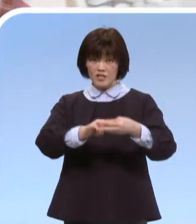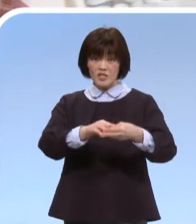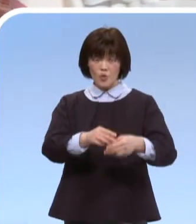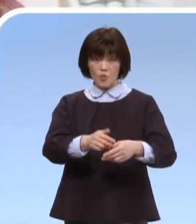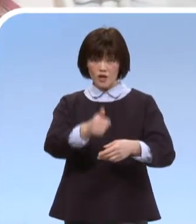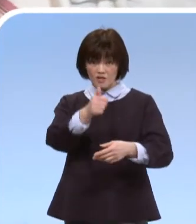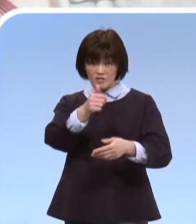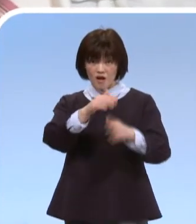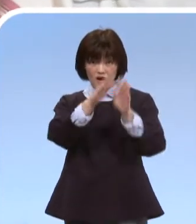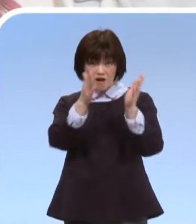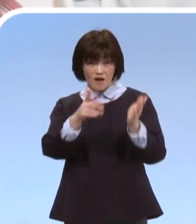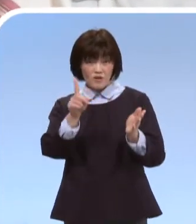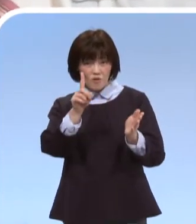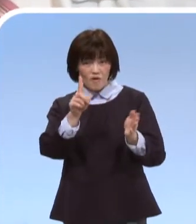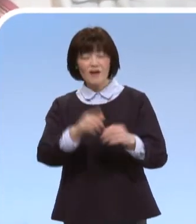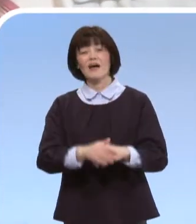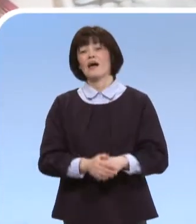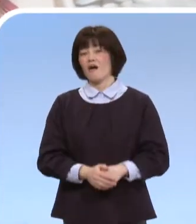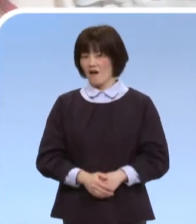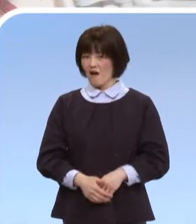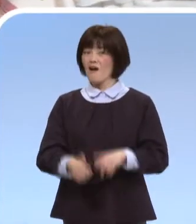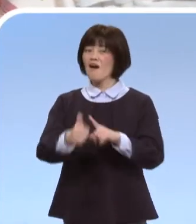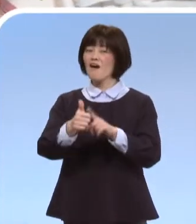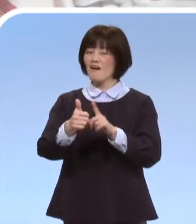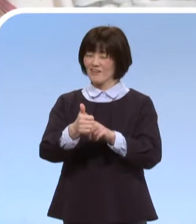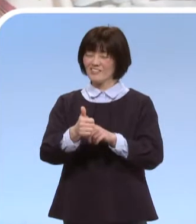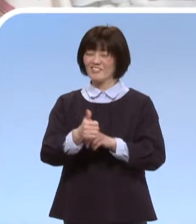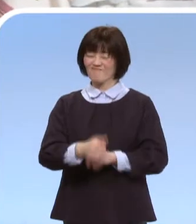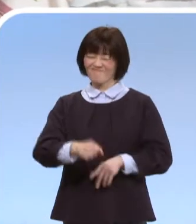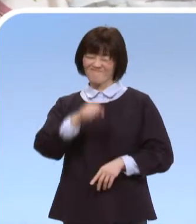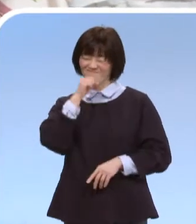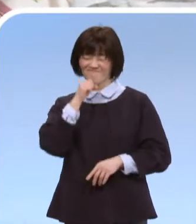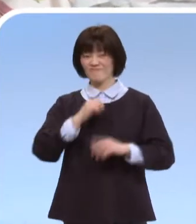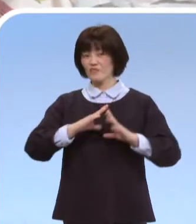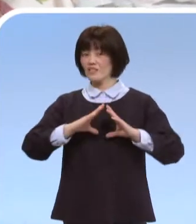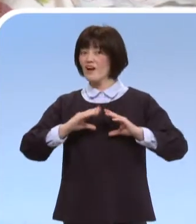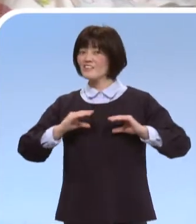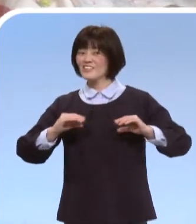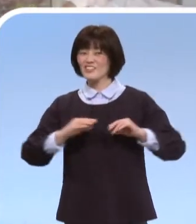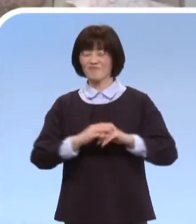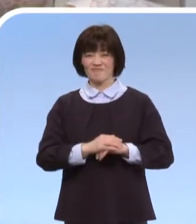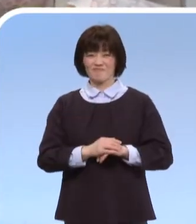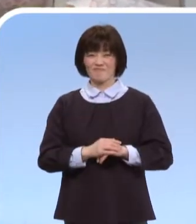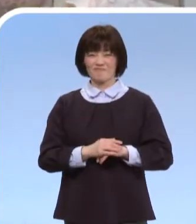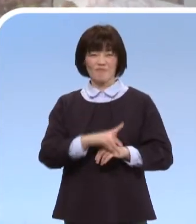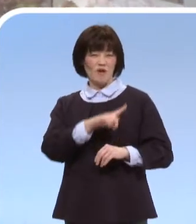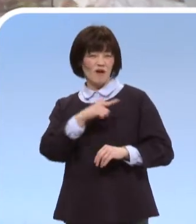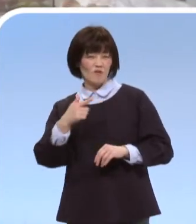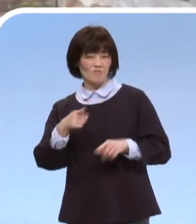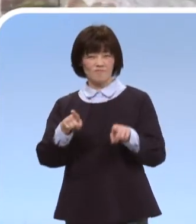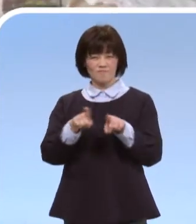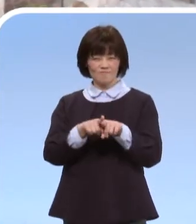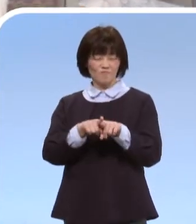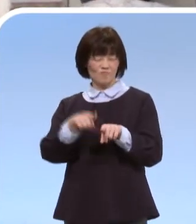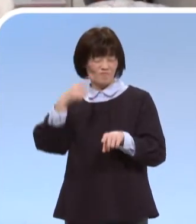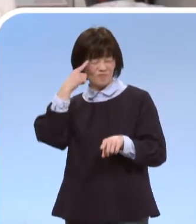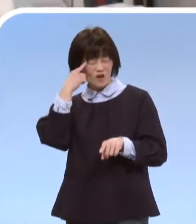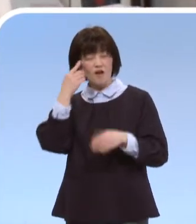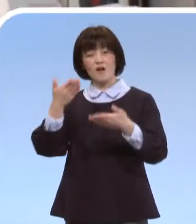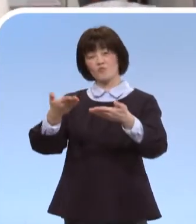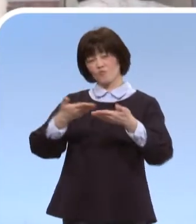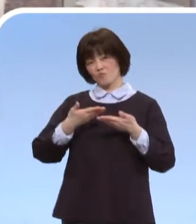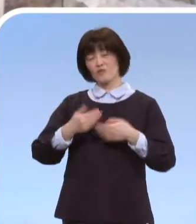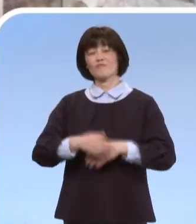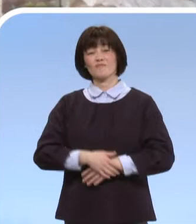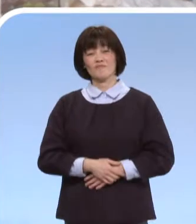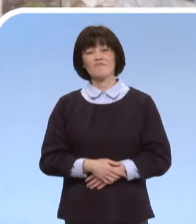うですか。 お人がいい英雄っていうとこでしちゃうかな。 あれです。 何かつけてね、親身になってくれはり